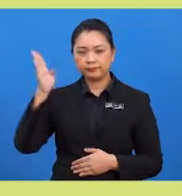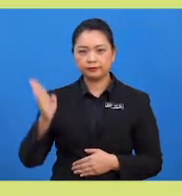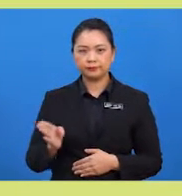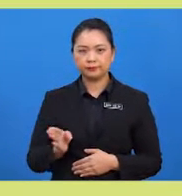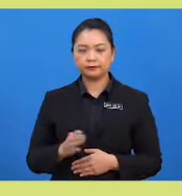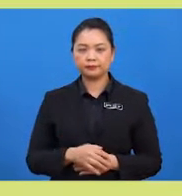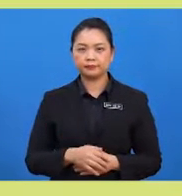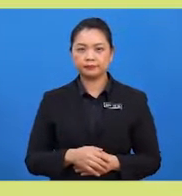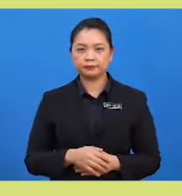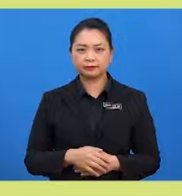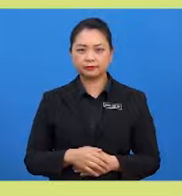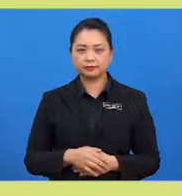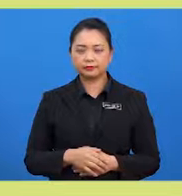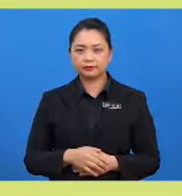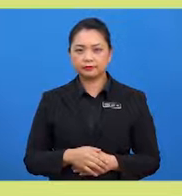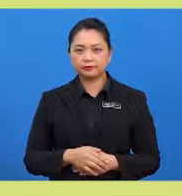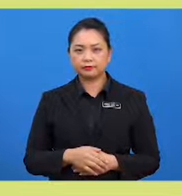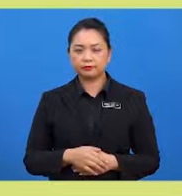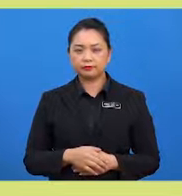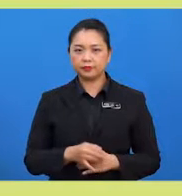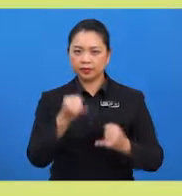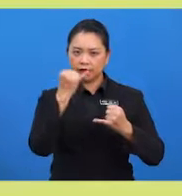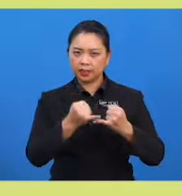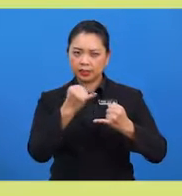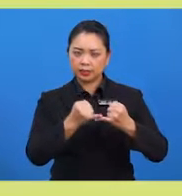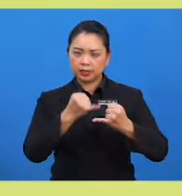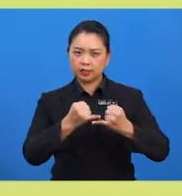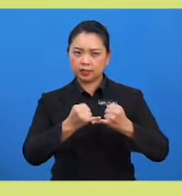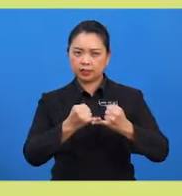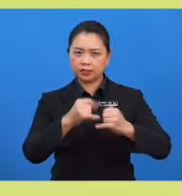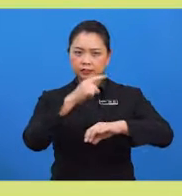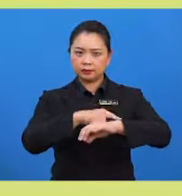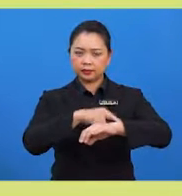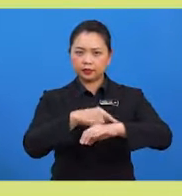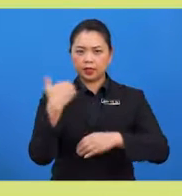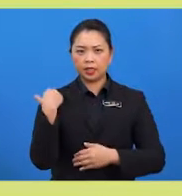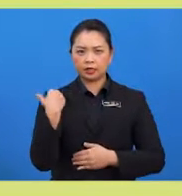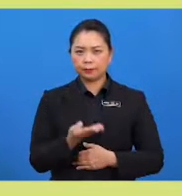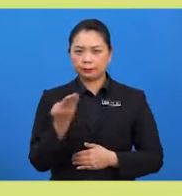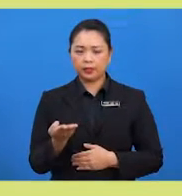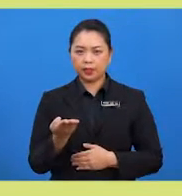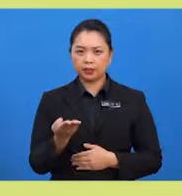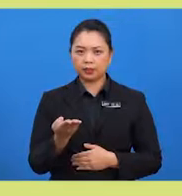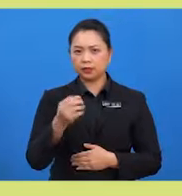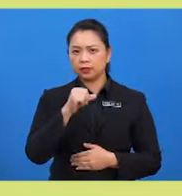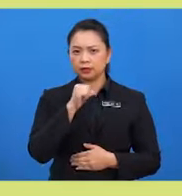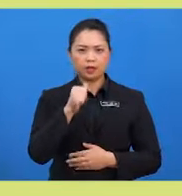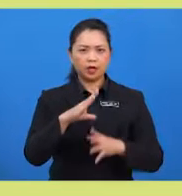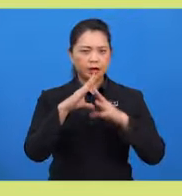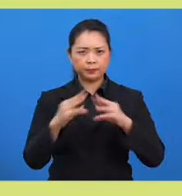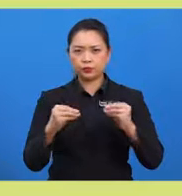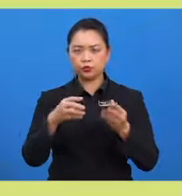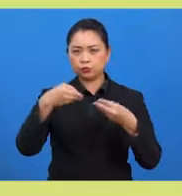kos belian, dan pada akhir tempoh perakaunan terdapat barang niaga yang tidak habis dijual